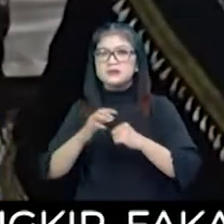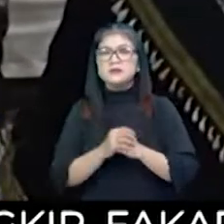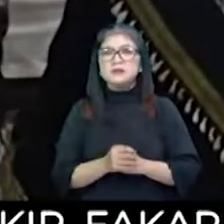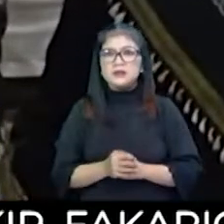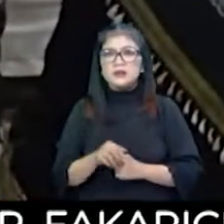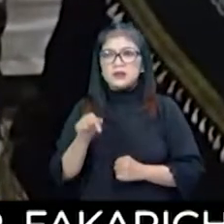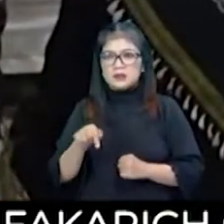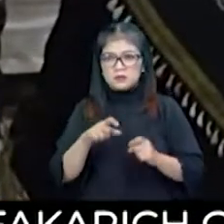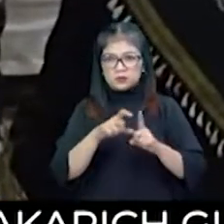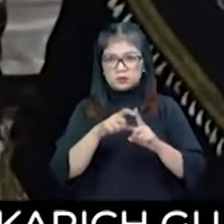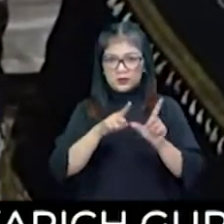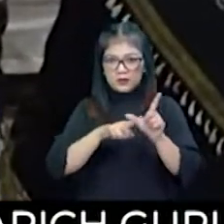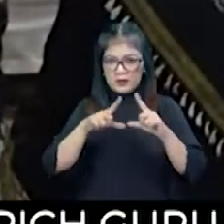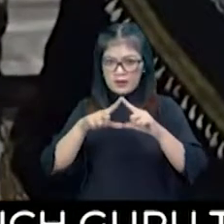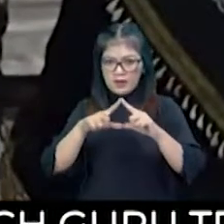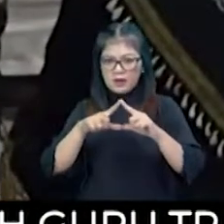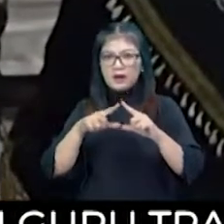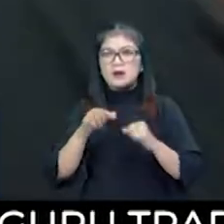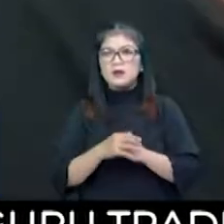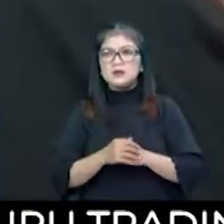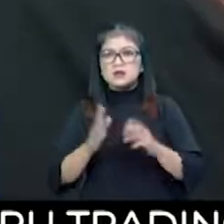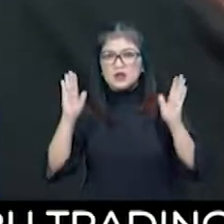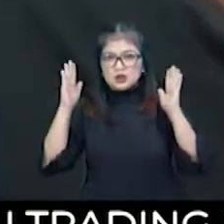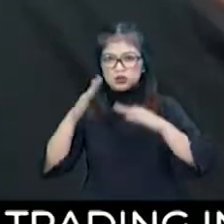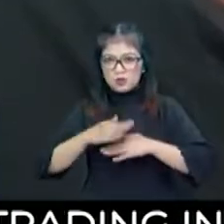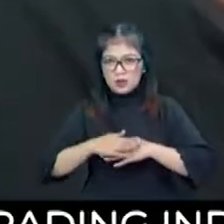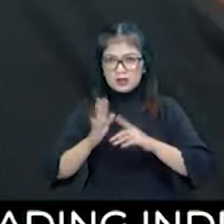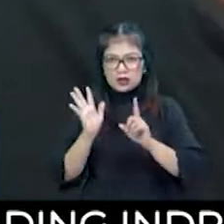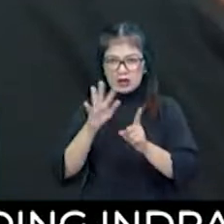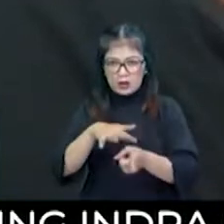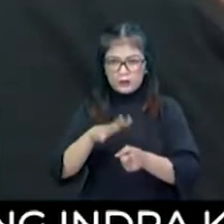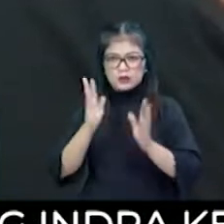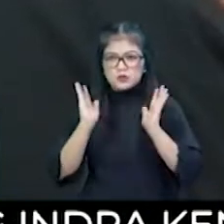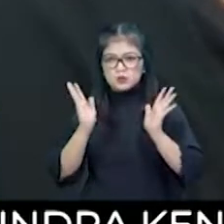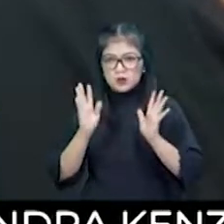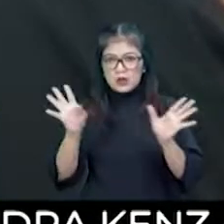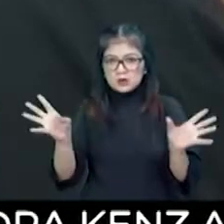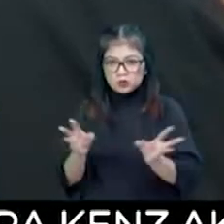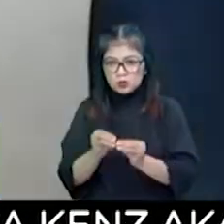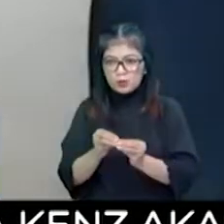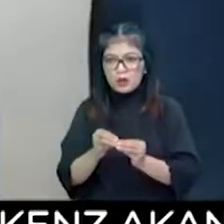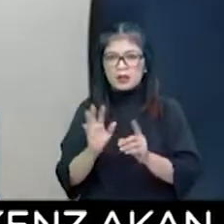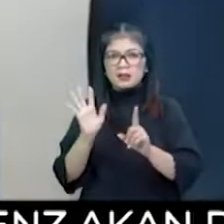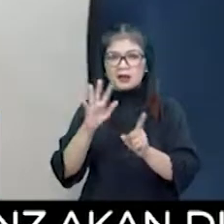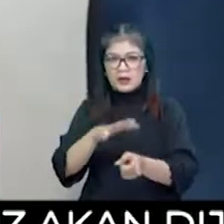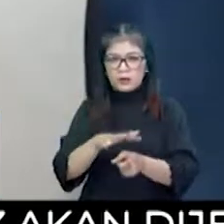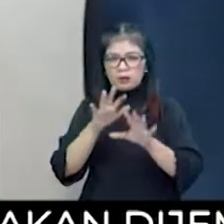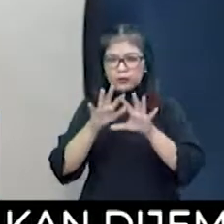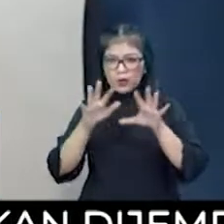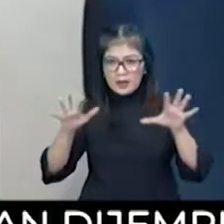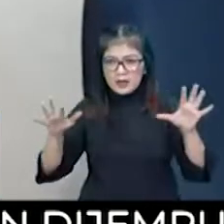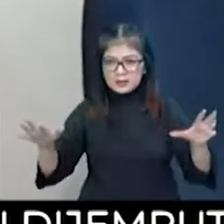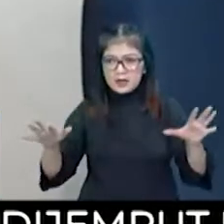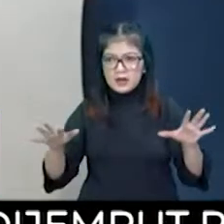Berbeda dengan tahun sebelumnya ketika awal pandemi, tahun ini jamaah sholat tarawih lebih banyak. Seperti tarawih yang dilaksanakan di Pondok